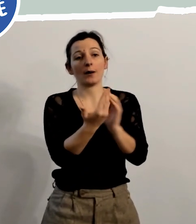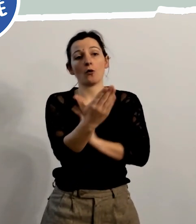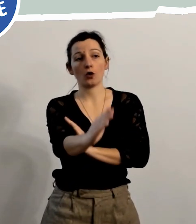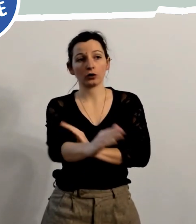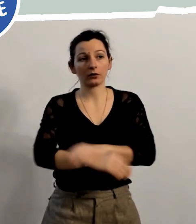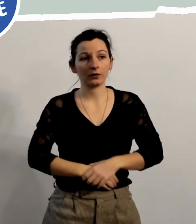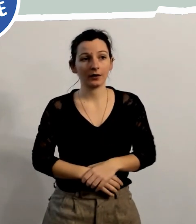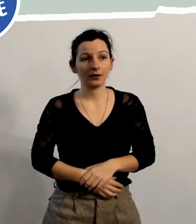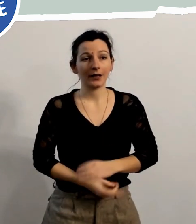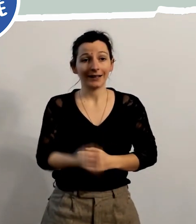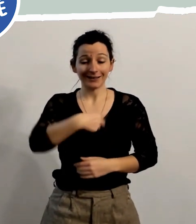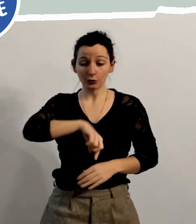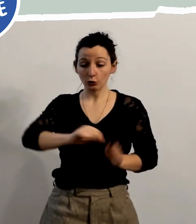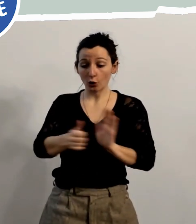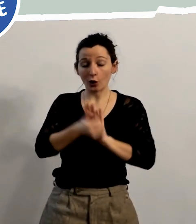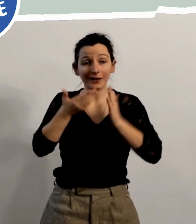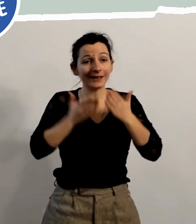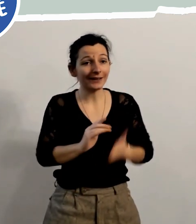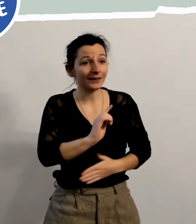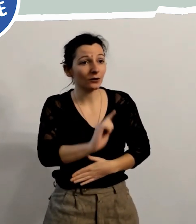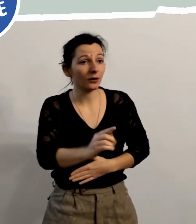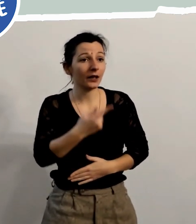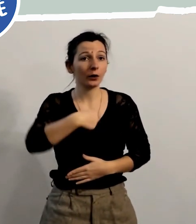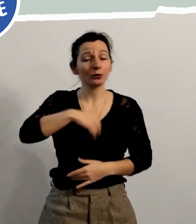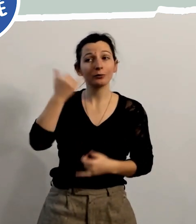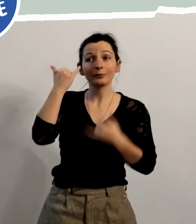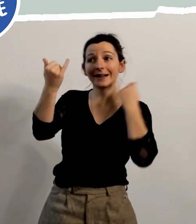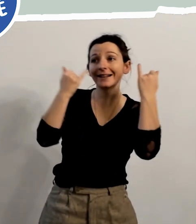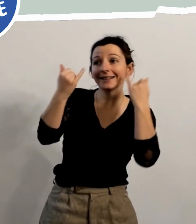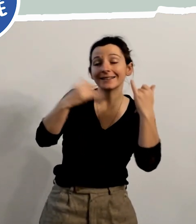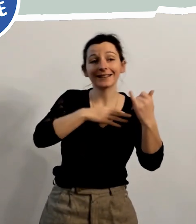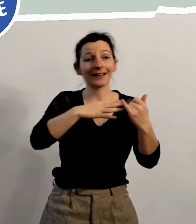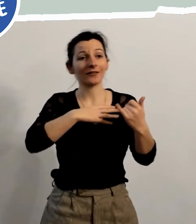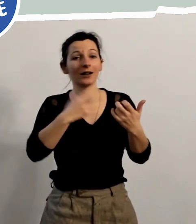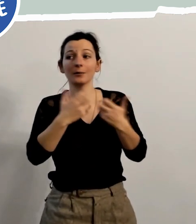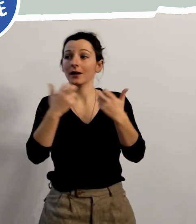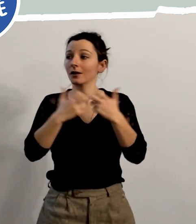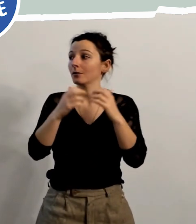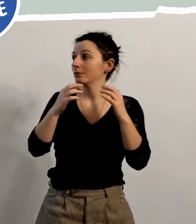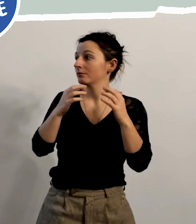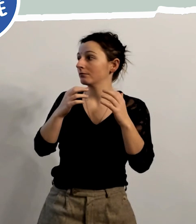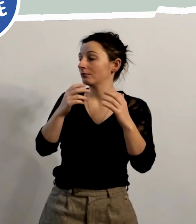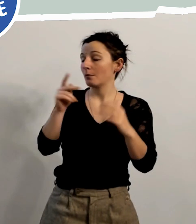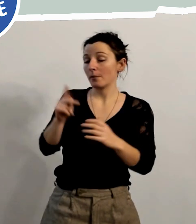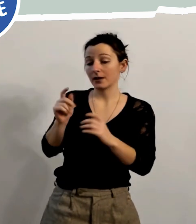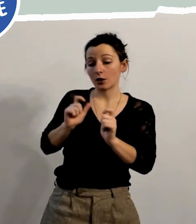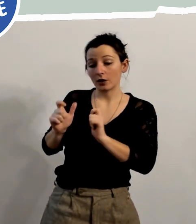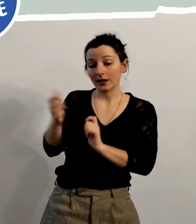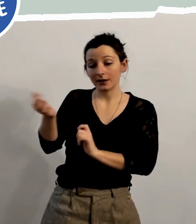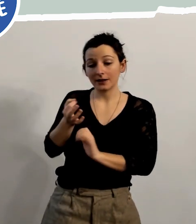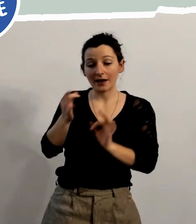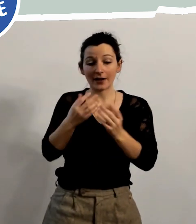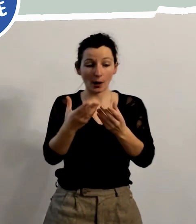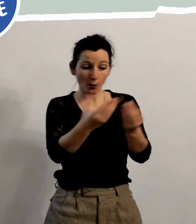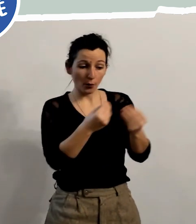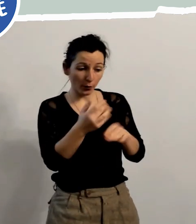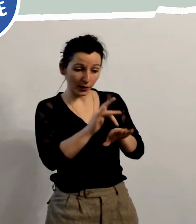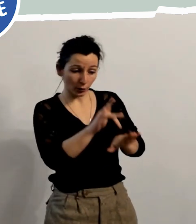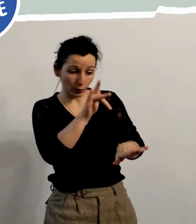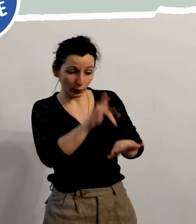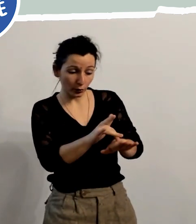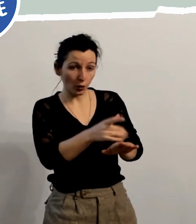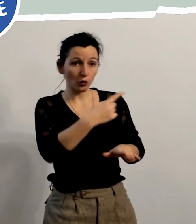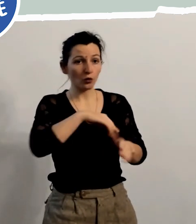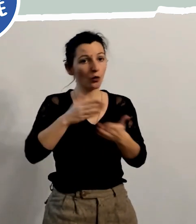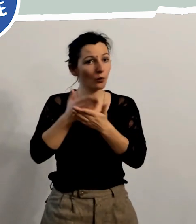nous de prendre la décision. Et puis nous avions des idées pour effectivement, comme le disait Pascal, par rapport à des populations à risque qui nous intéressent. On a vraiment